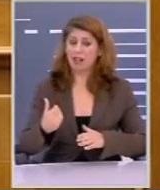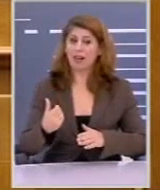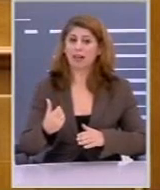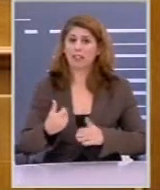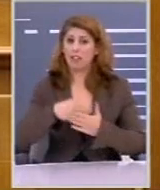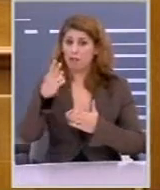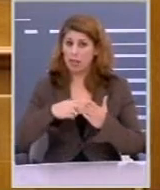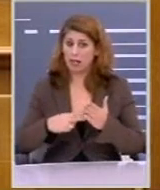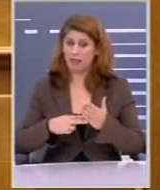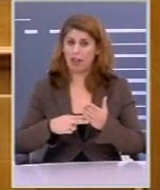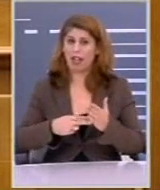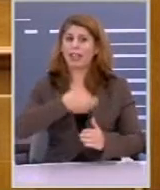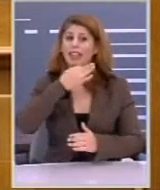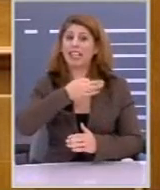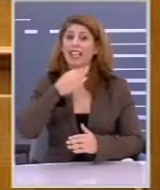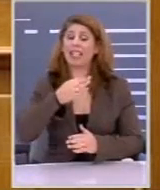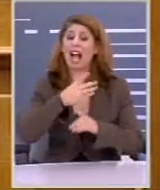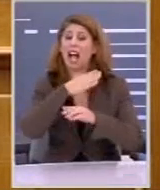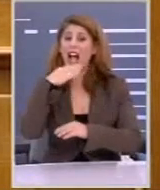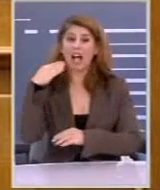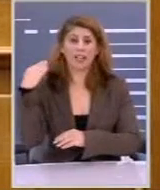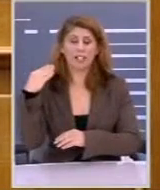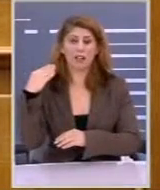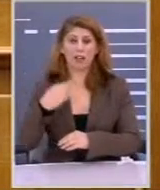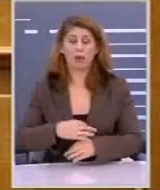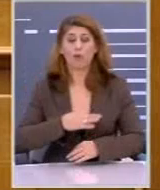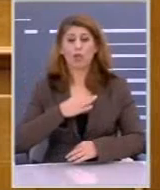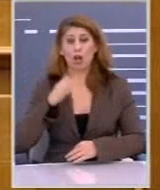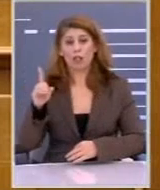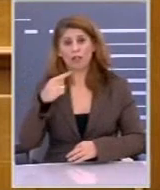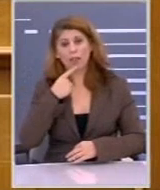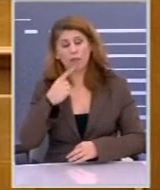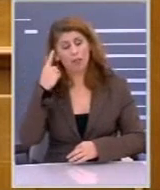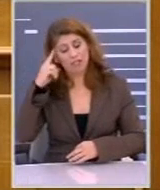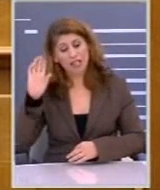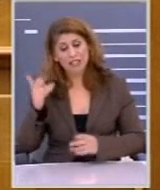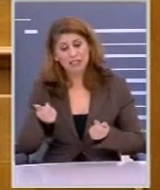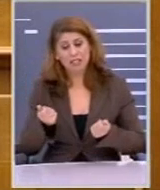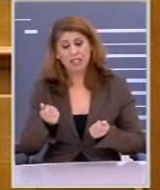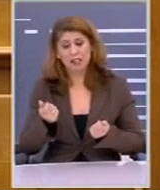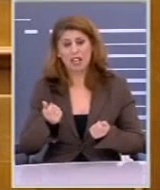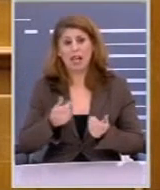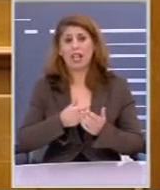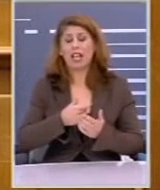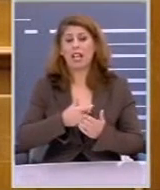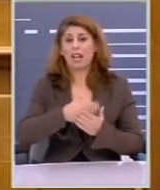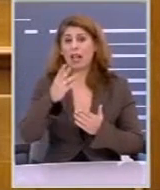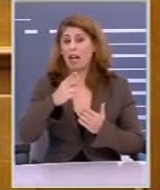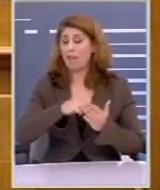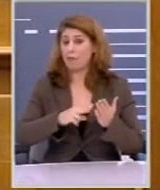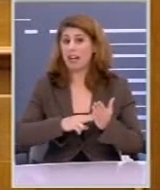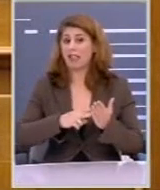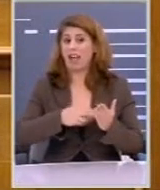κύριο Καχανίων, που ο κύριος μέτοχος του, κατά τον κύριο Δένδια, δεν ξέρει τι γίνεται στον κύριο Καχανίων, κύριε